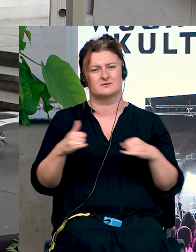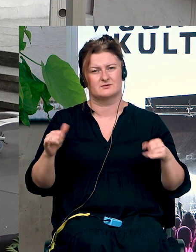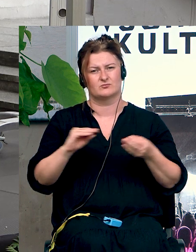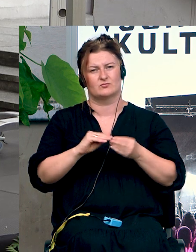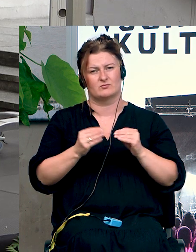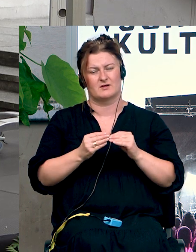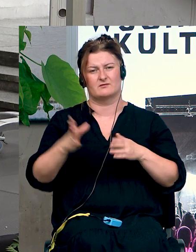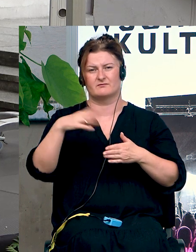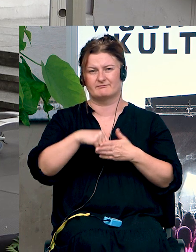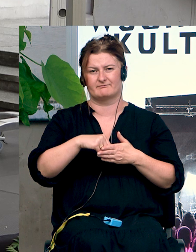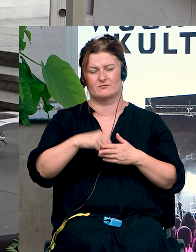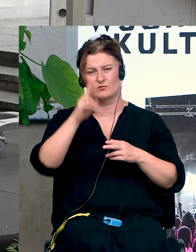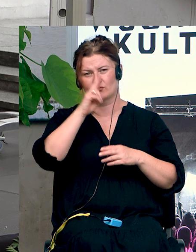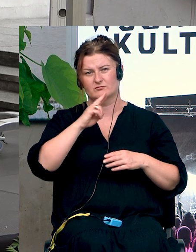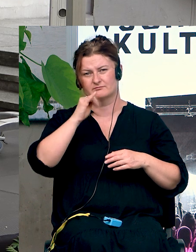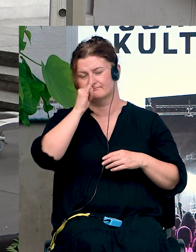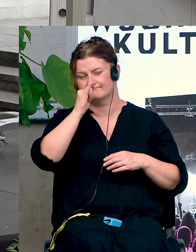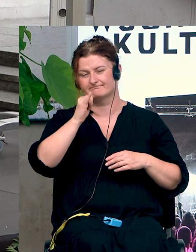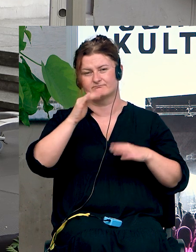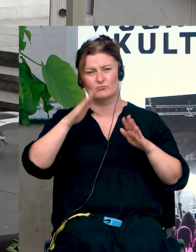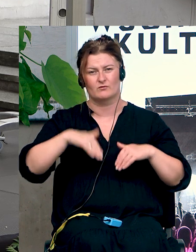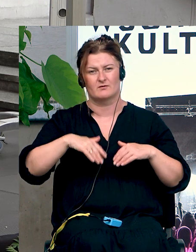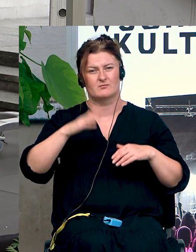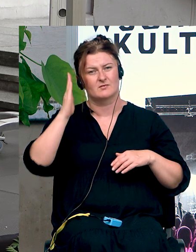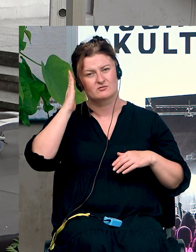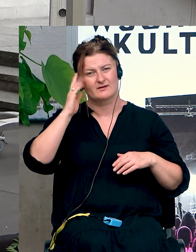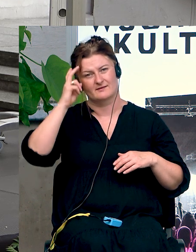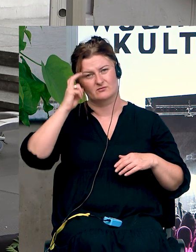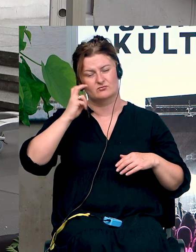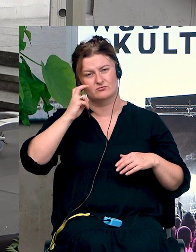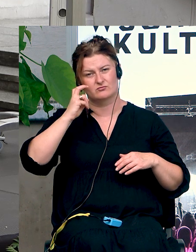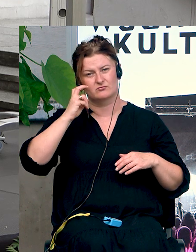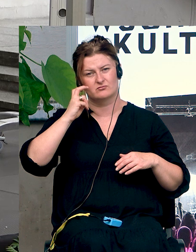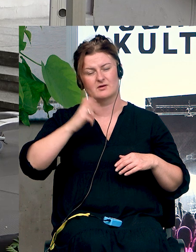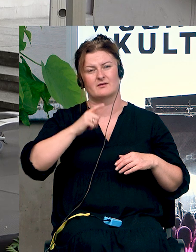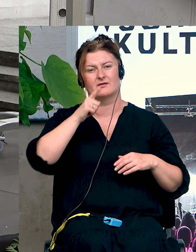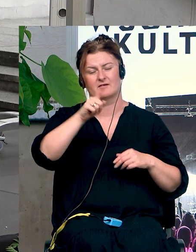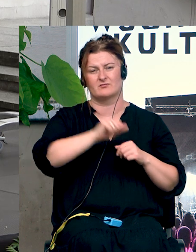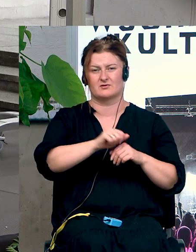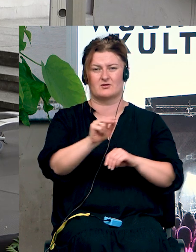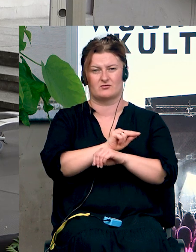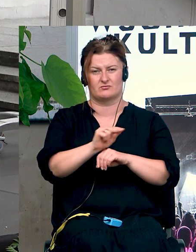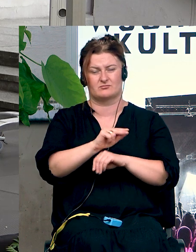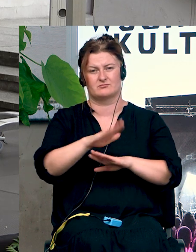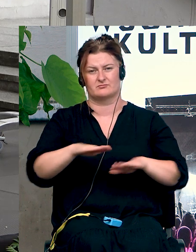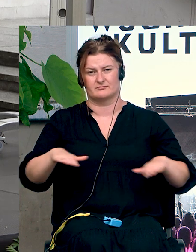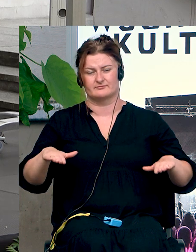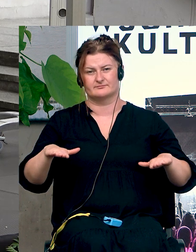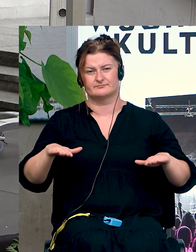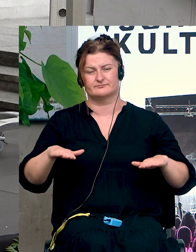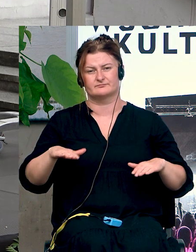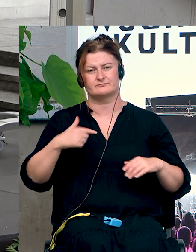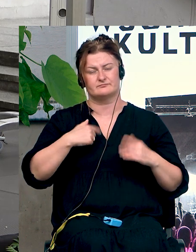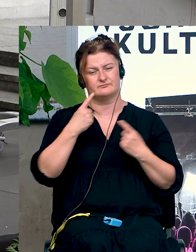лікарня єдина в країні, де можуть лікувати їхню дитину і так далі. І мені здавалося, що люди